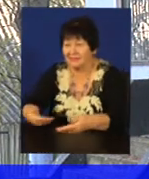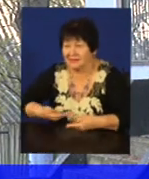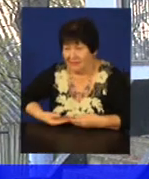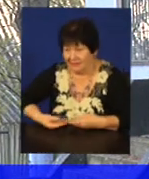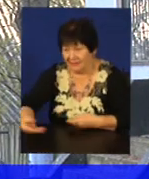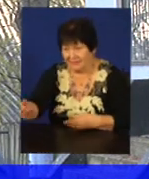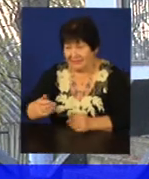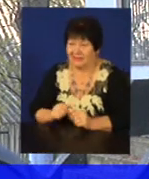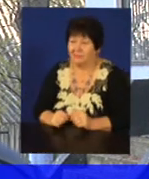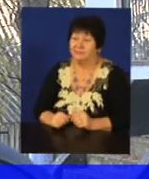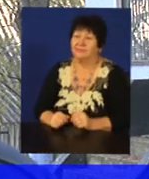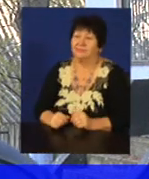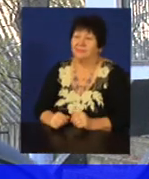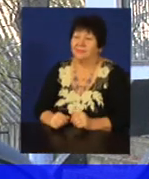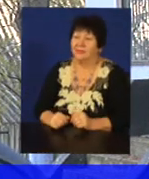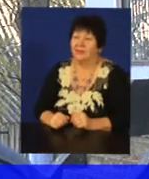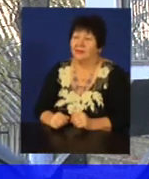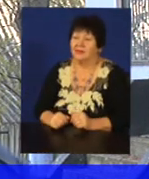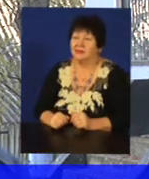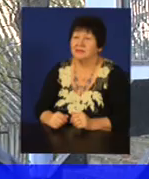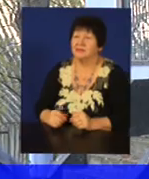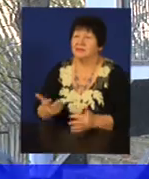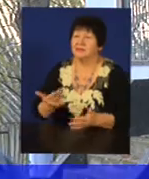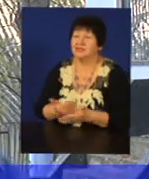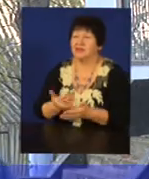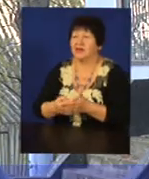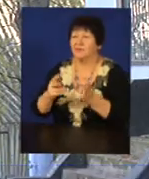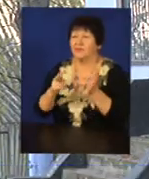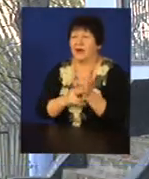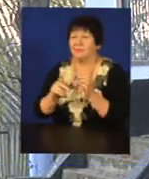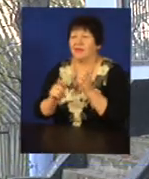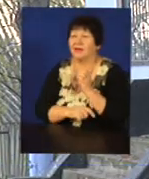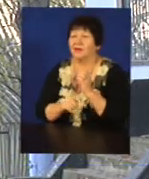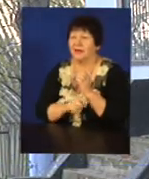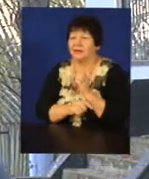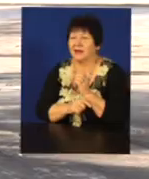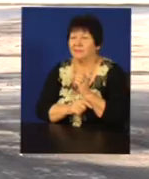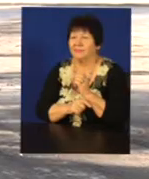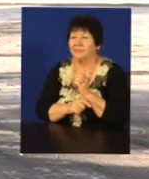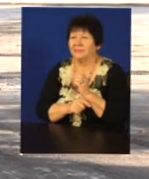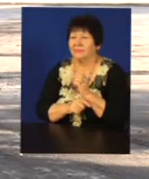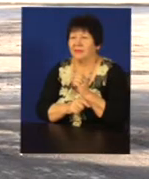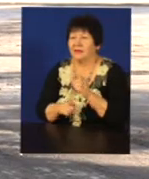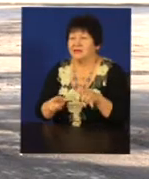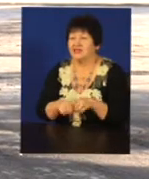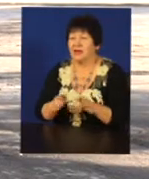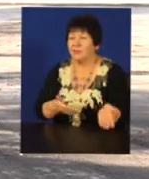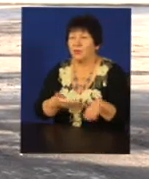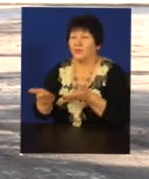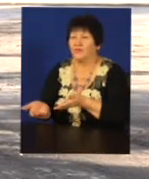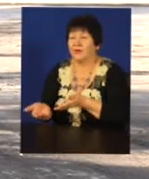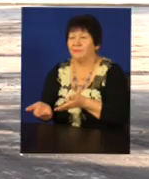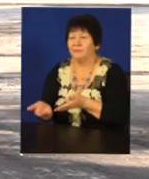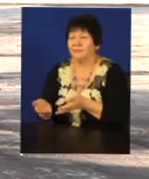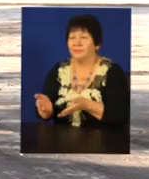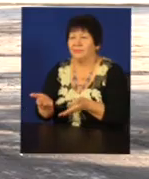cu exactitate circa vreo 7 km s-au asfaltat, la fel din cele propuse,